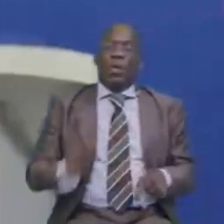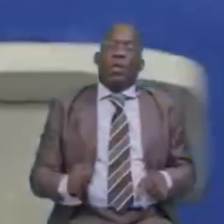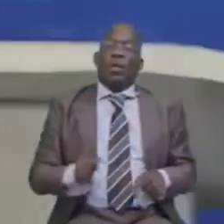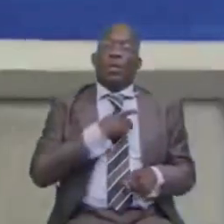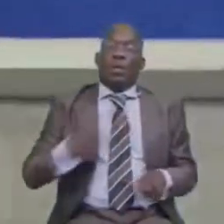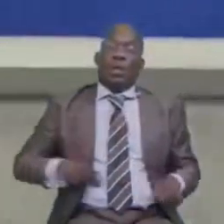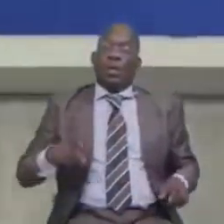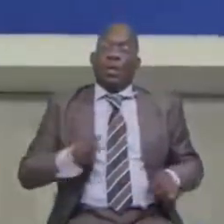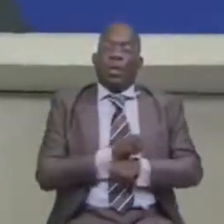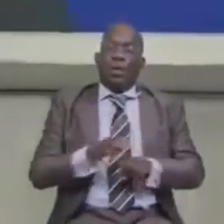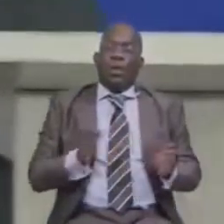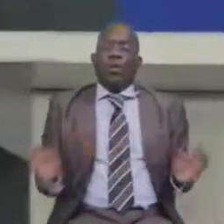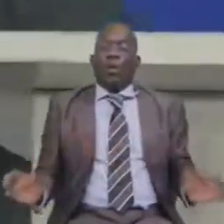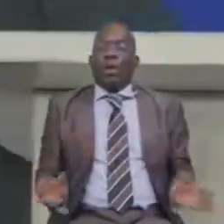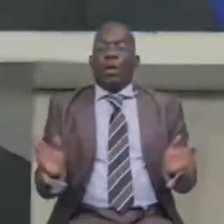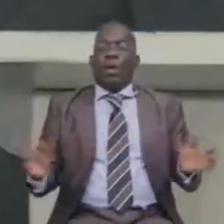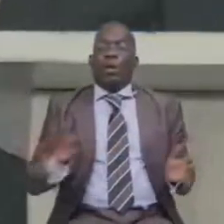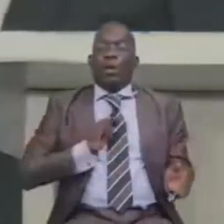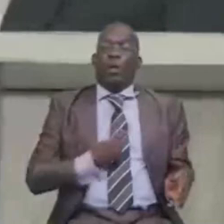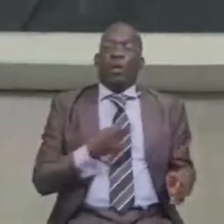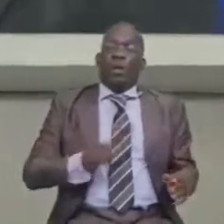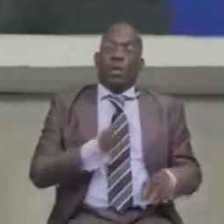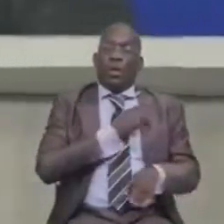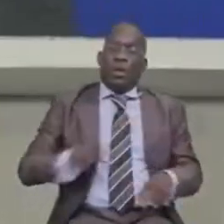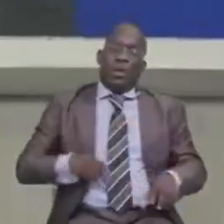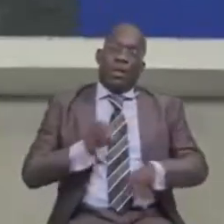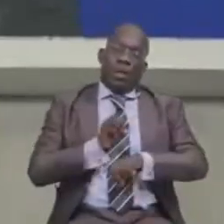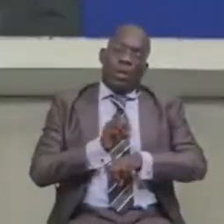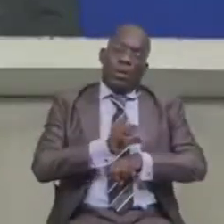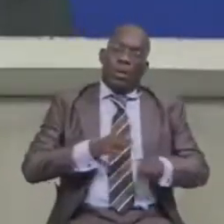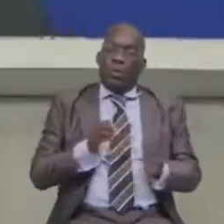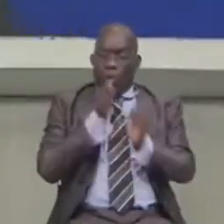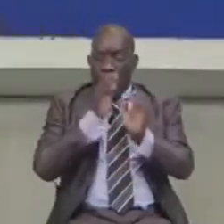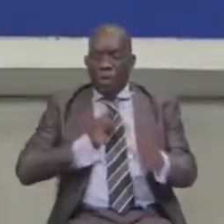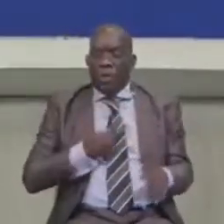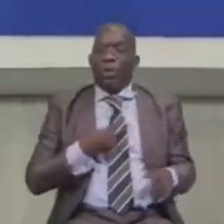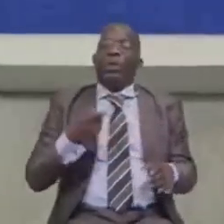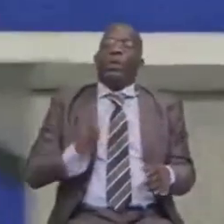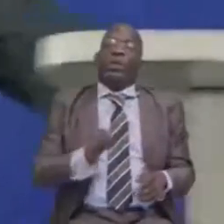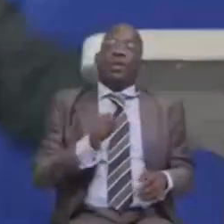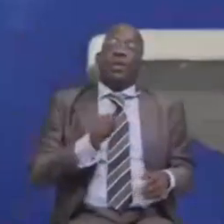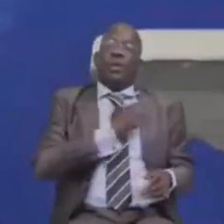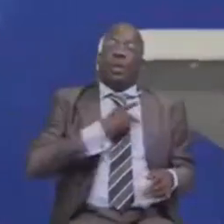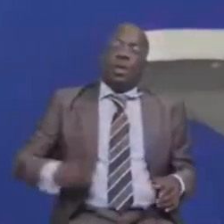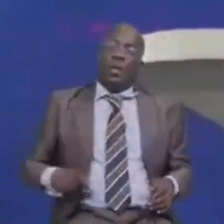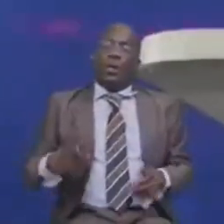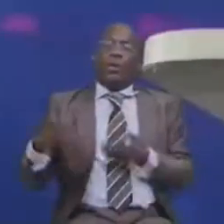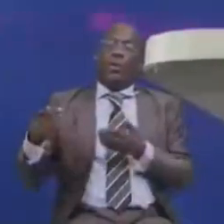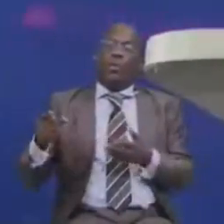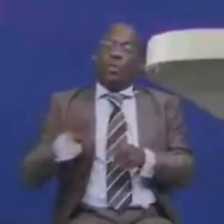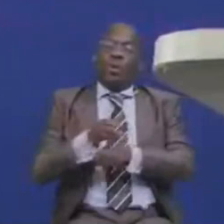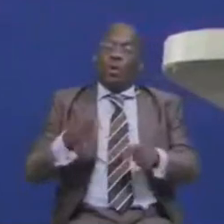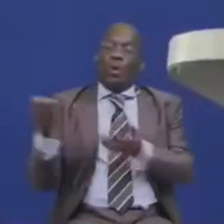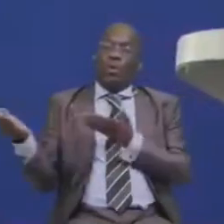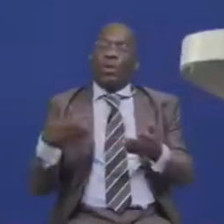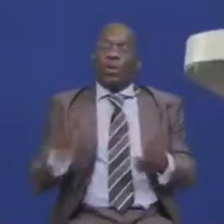Le royaume nous édifie. Le royaume nous bénit. Le royaume envoie les vertus, la force du ciel